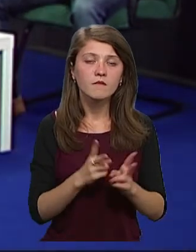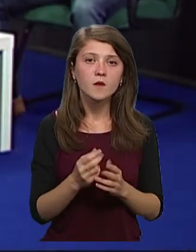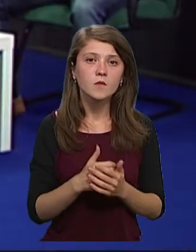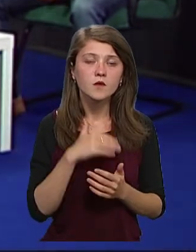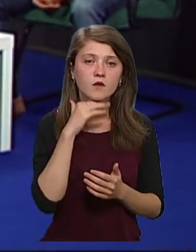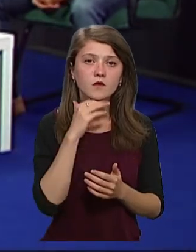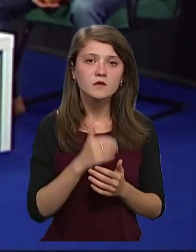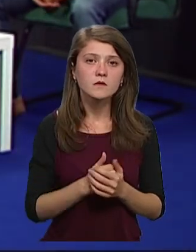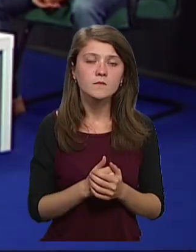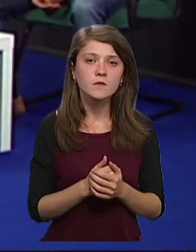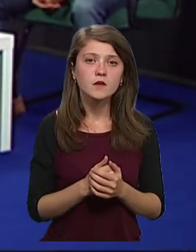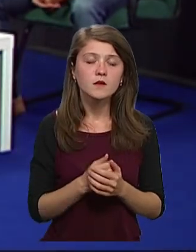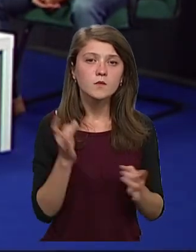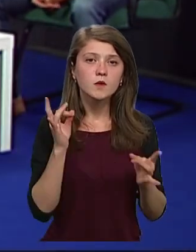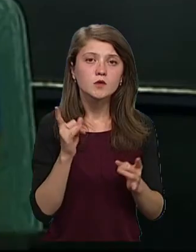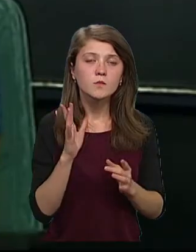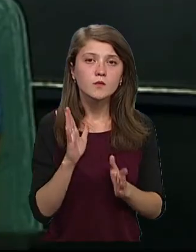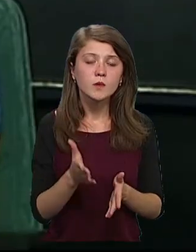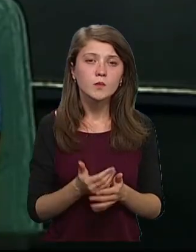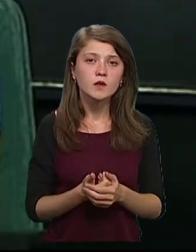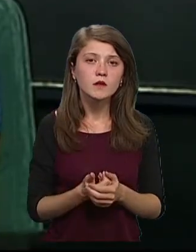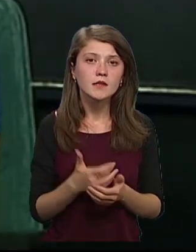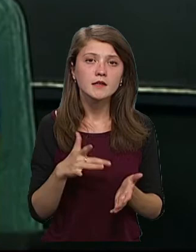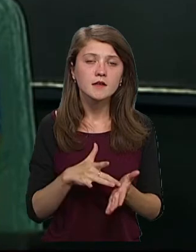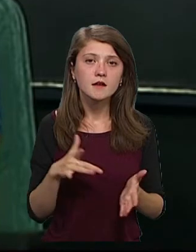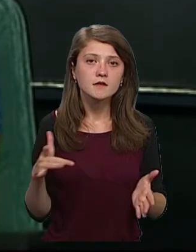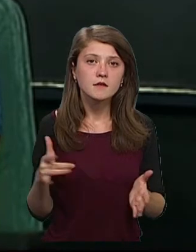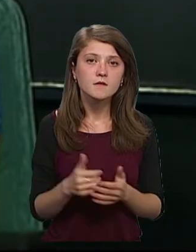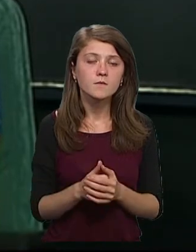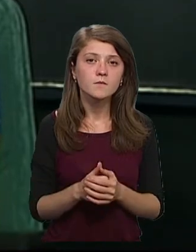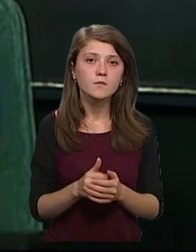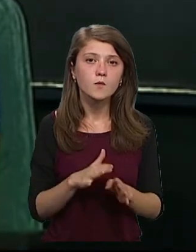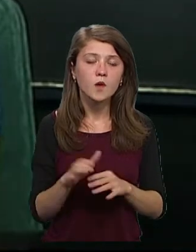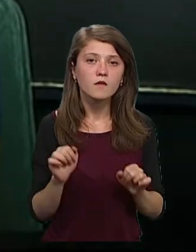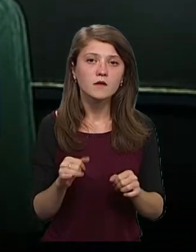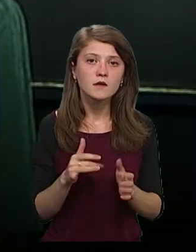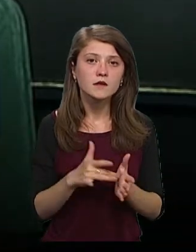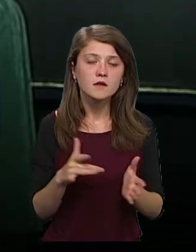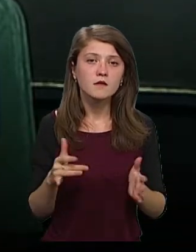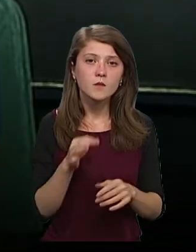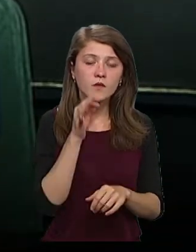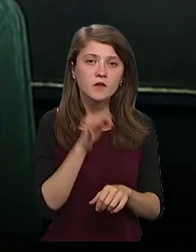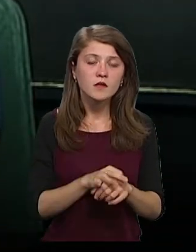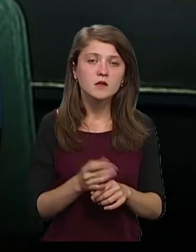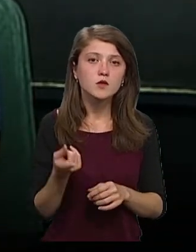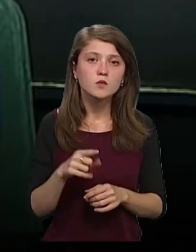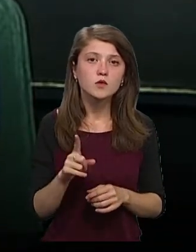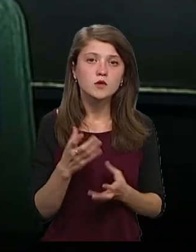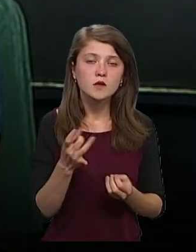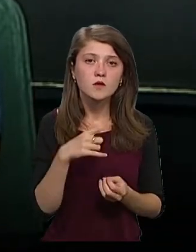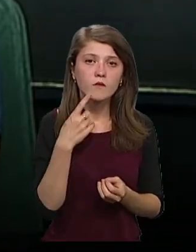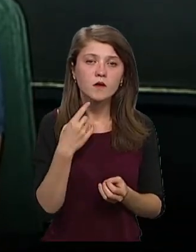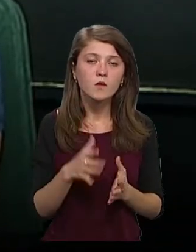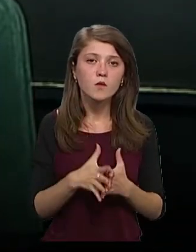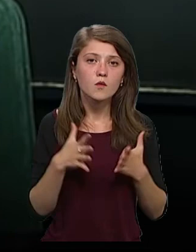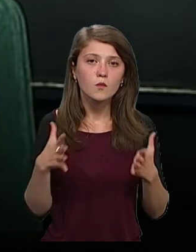досить настійливо звучало, що відбулася централізація повноважень і децентралізація відповідальності. Тому, ще раз кажу,